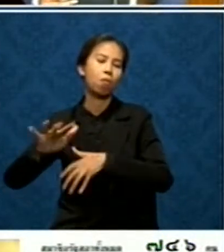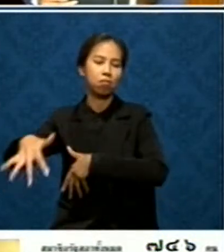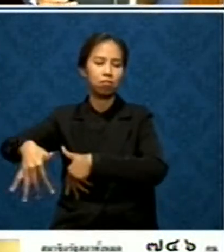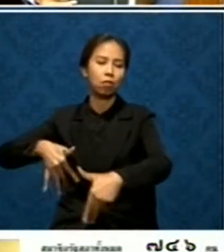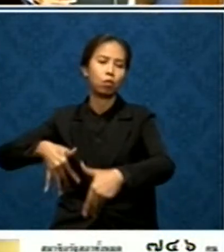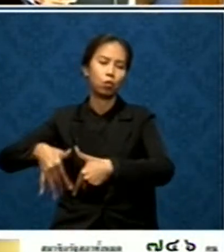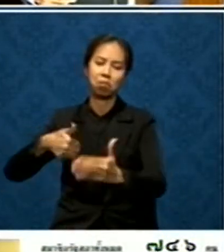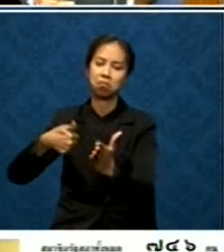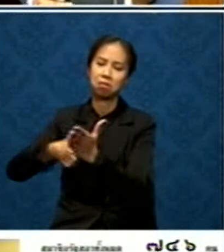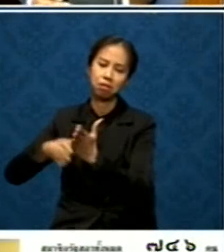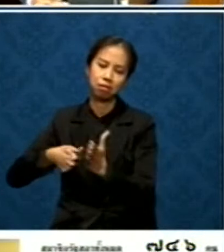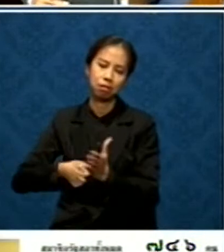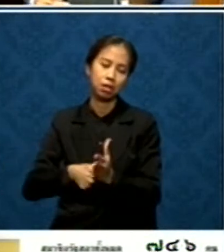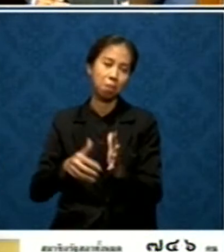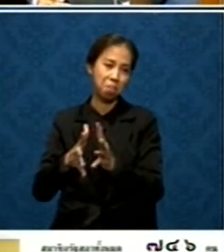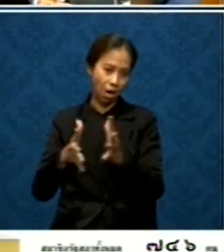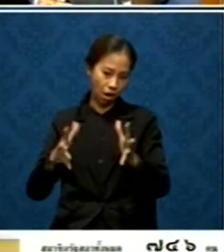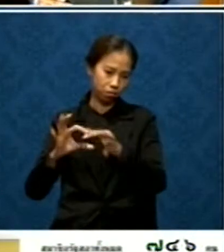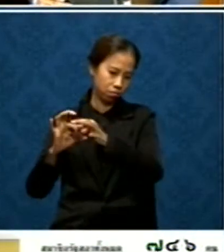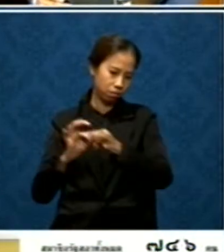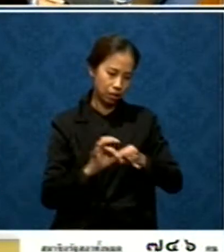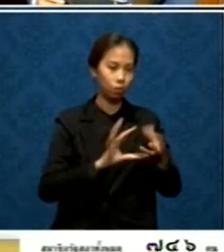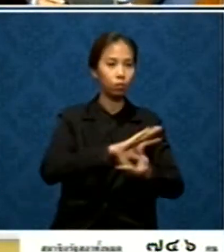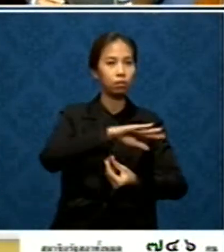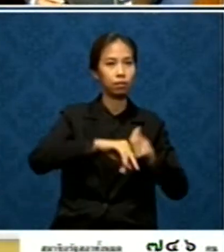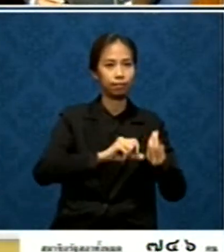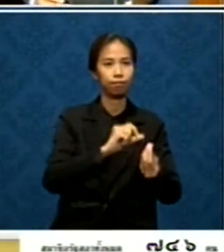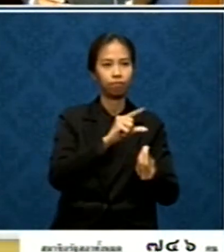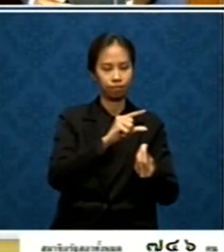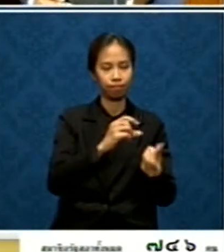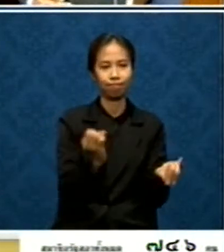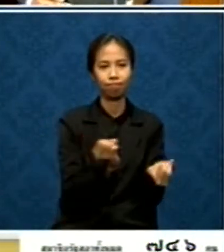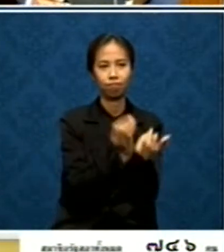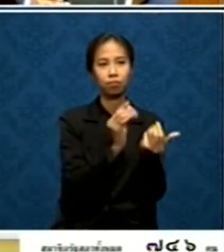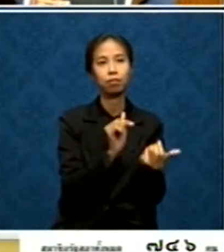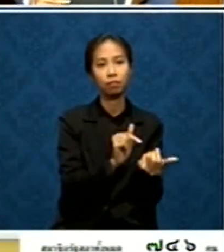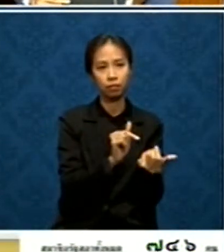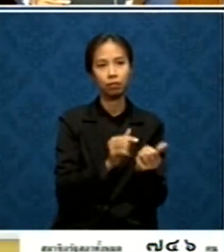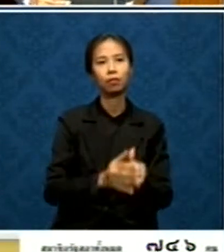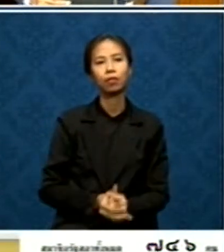การเปลี่ยนแปลงเชิงเศรษฐกิจตลอดจนระ